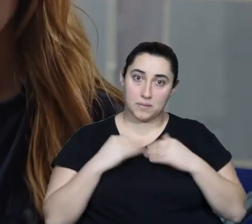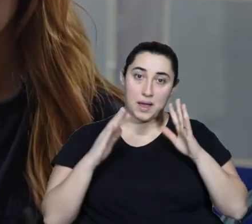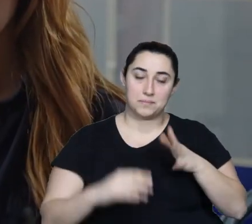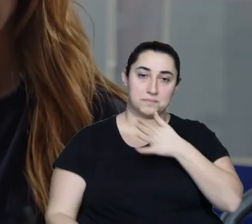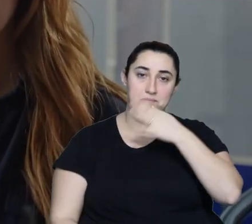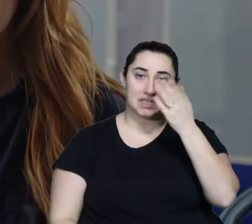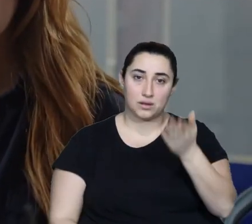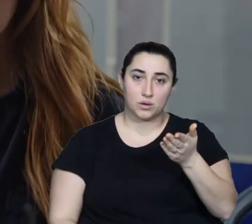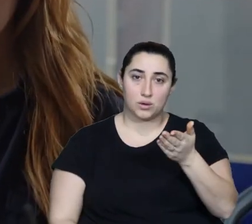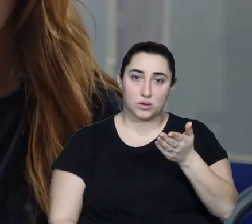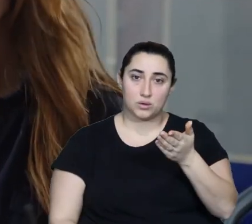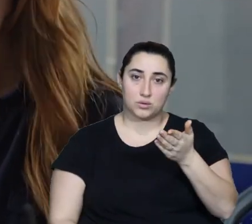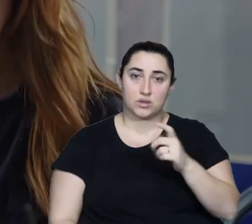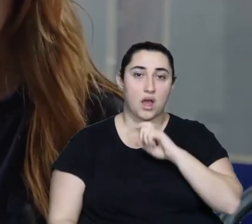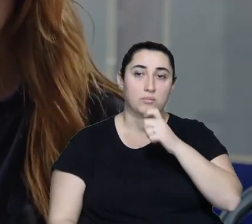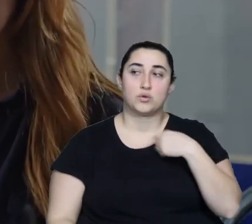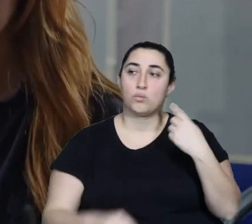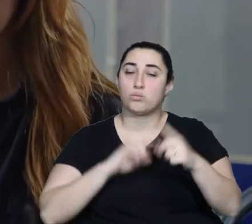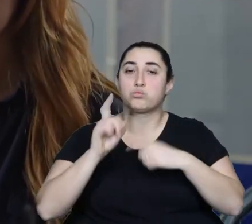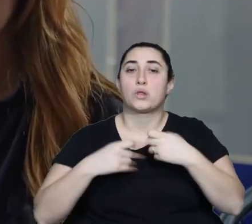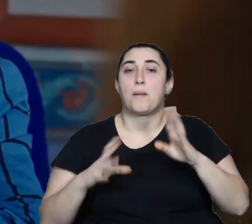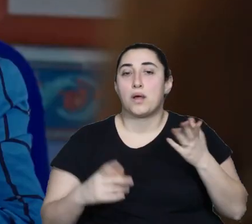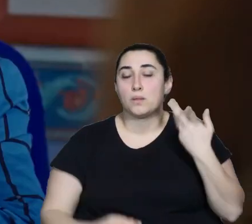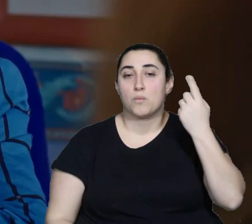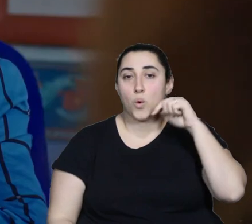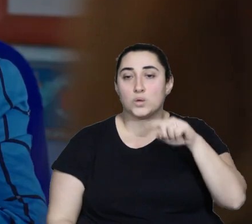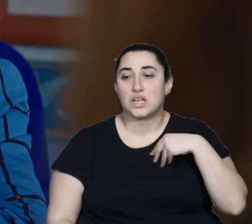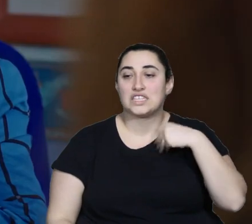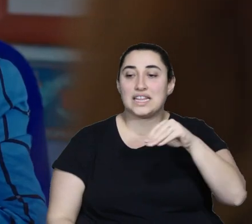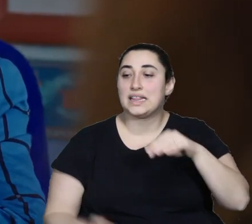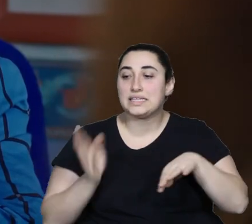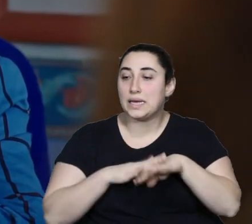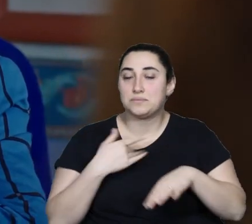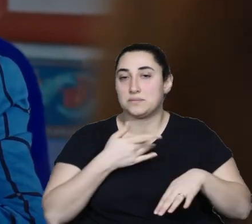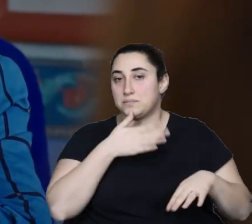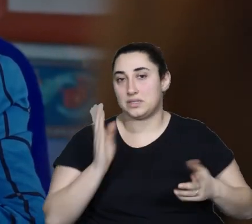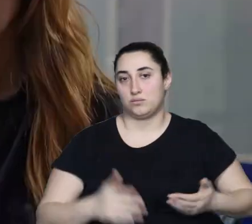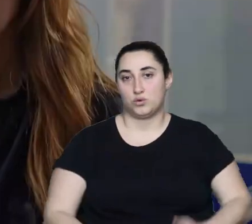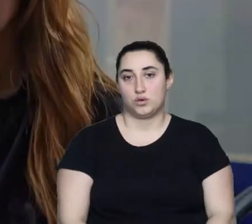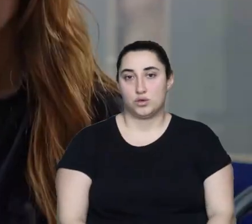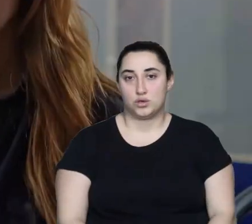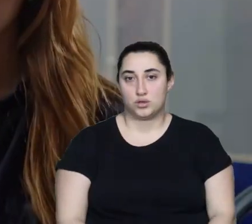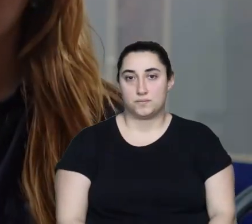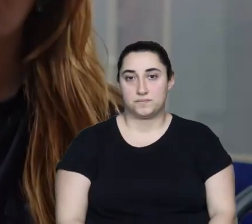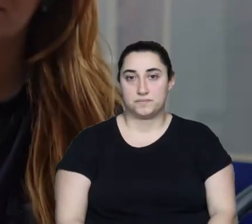Ama biliyorsunuz amcamı hala bulamadığım için satışı nasıl yapacağımı da bilmiyorum.